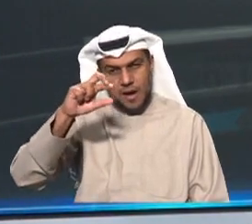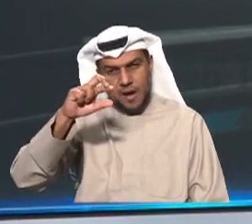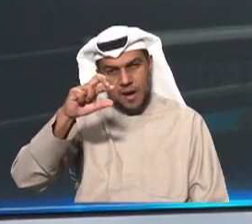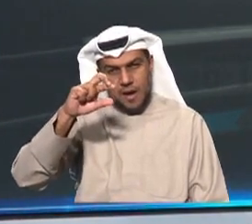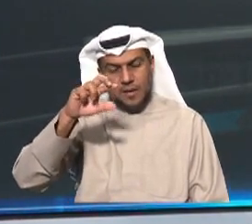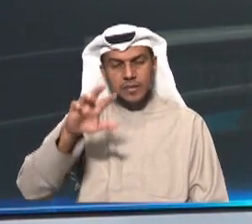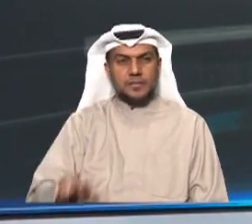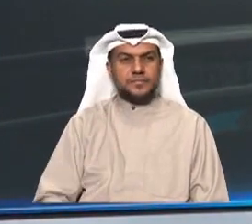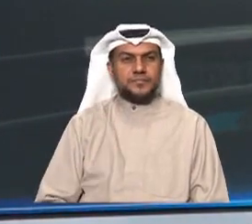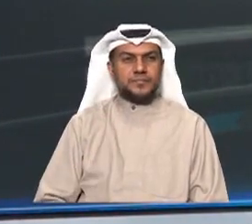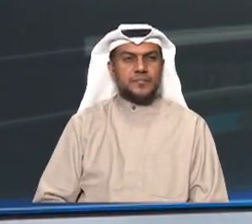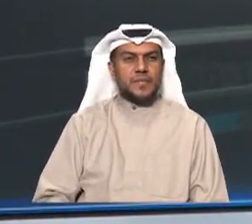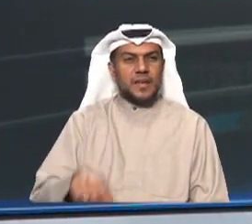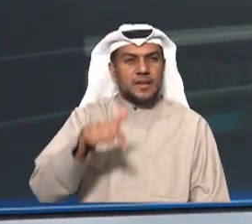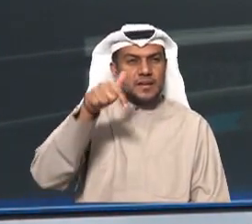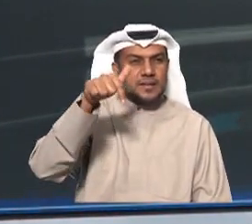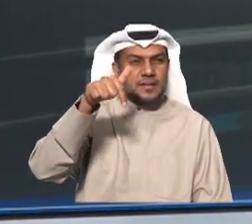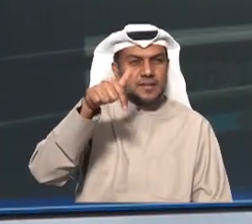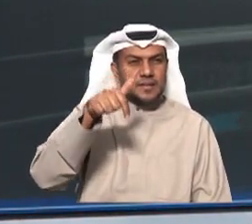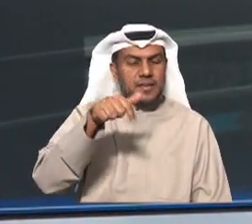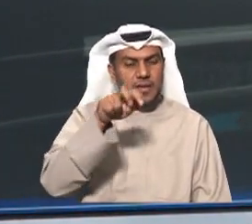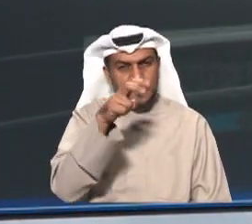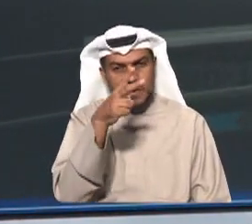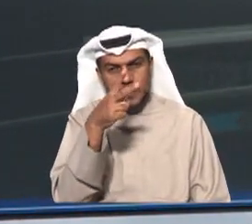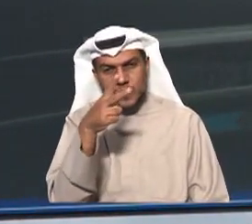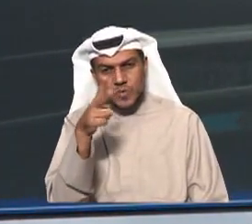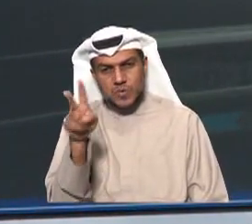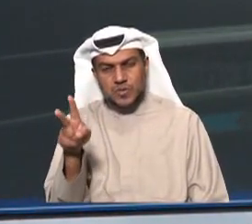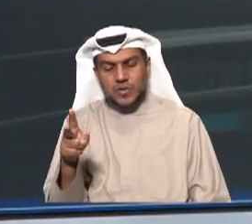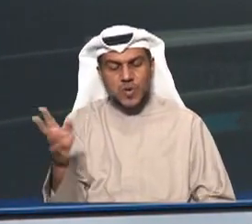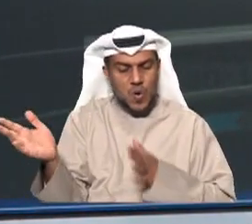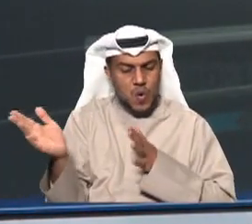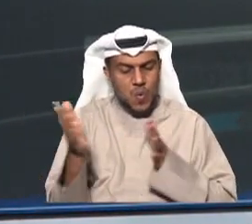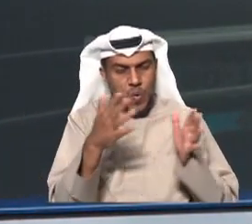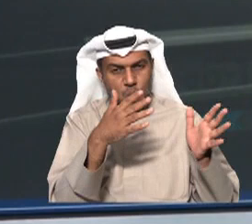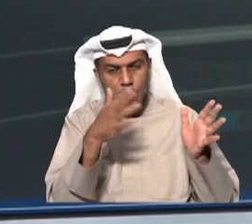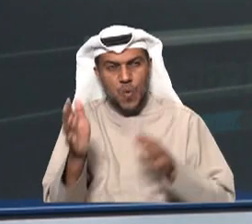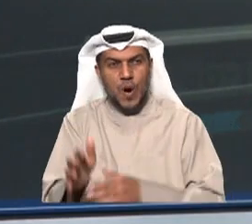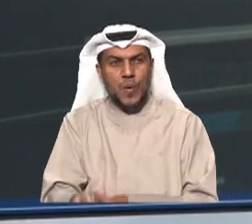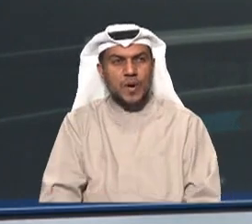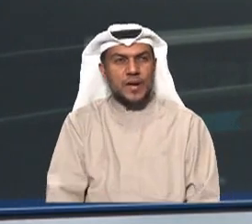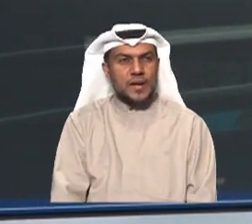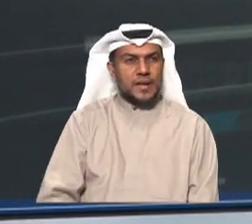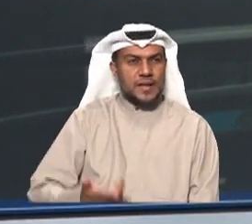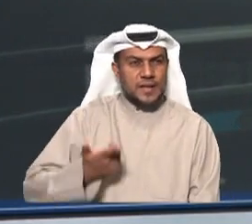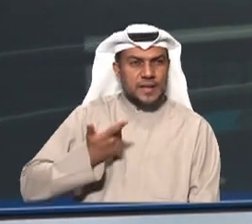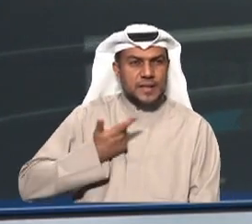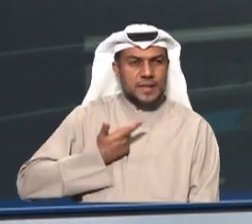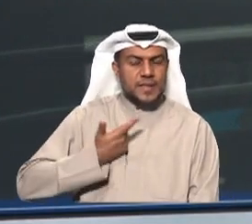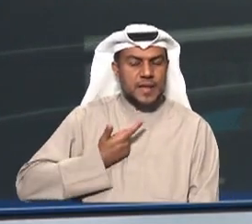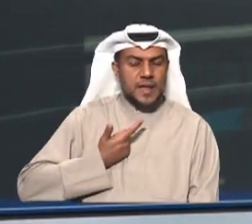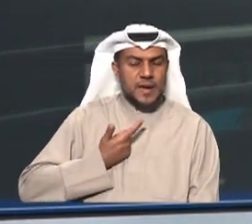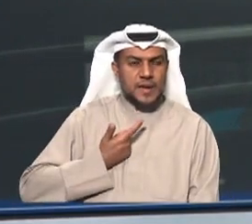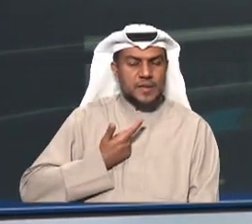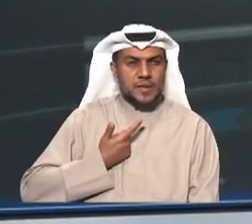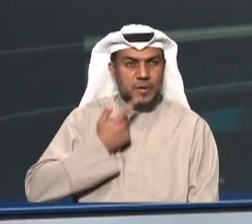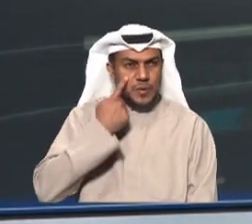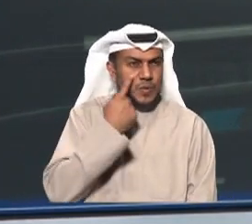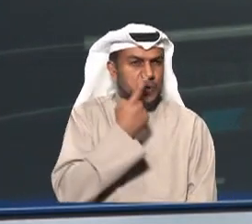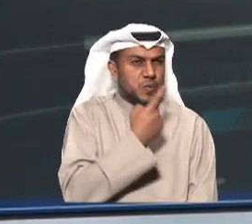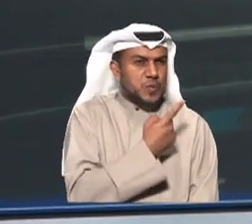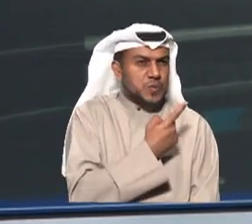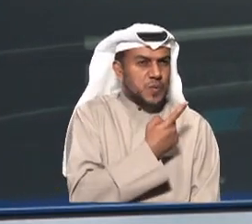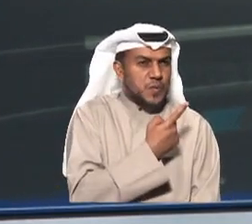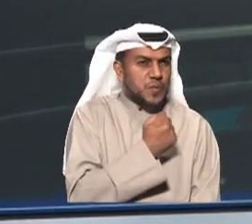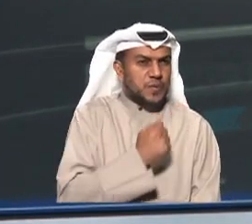30، وفي يوم الاثنين ما بين 6 إلى 28 كيلومتر في الساعة. في يوم الثلاثاء راح تكون الرياح متقلبة الاتجاه، وراح